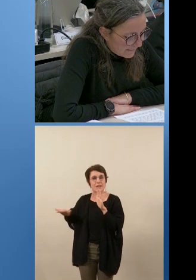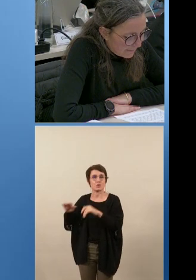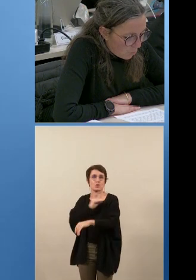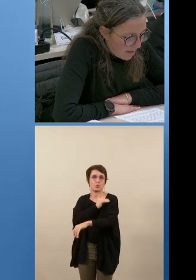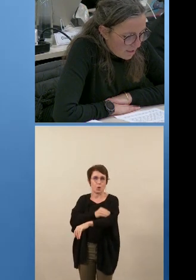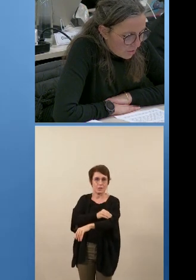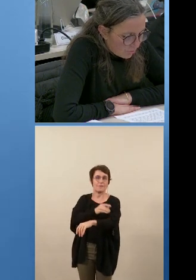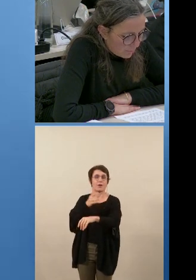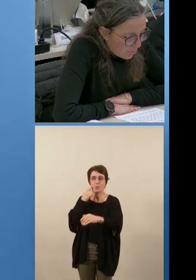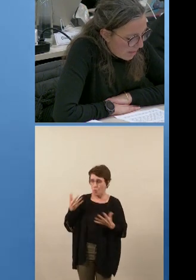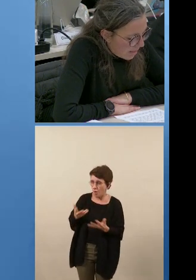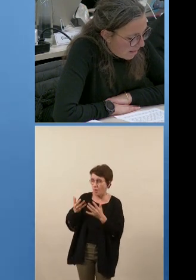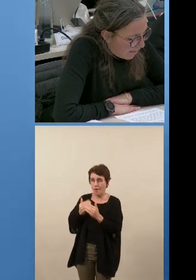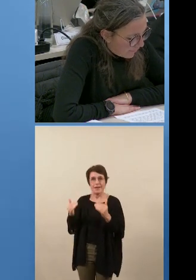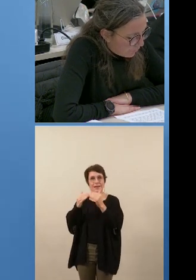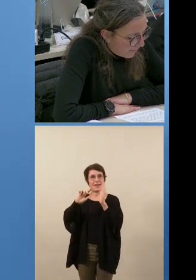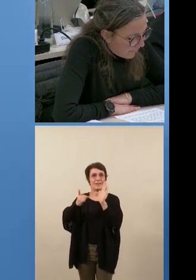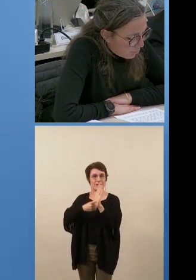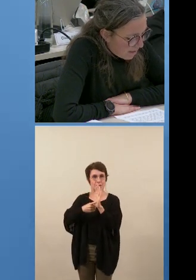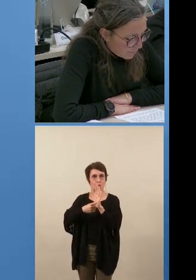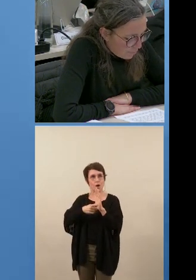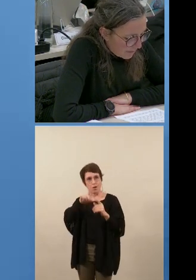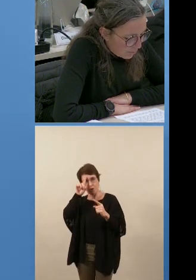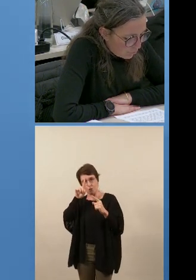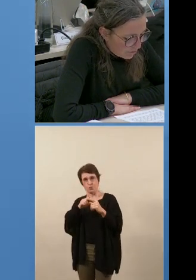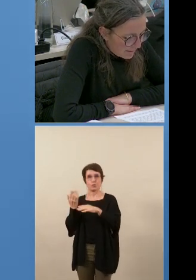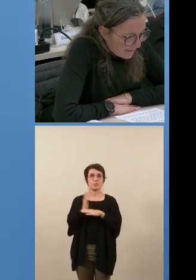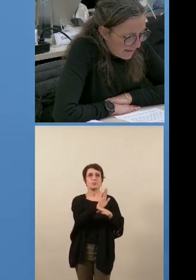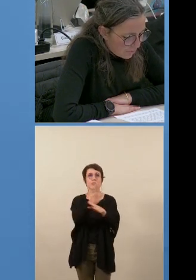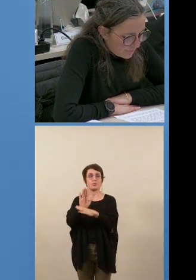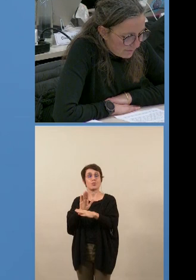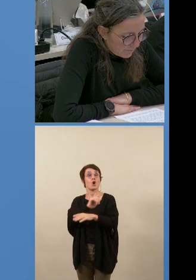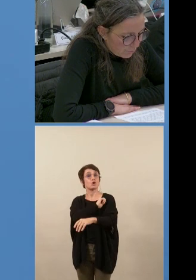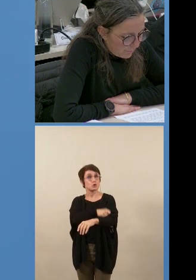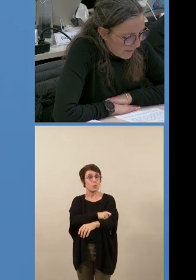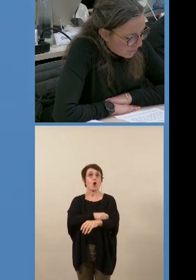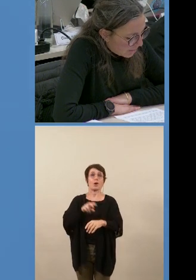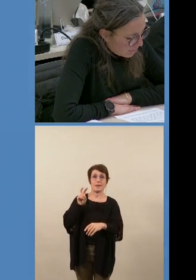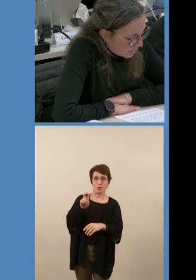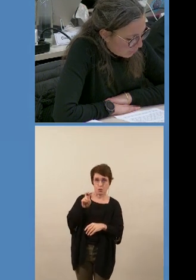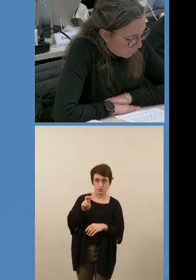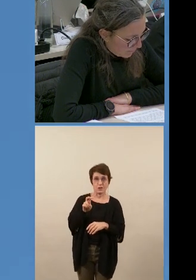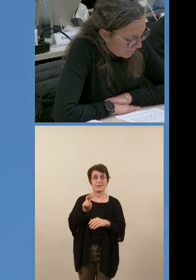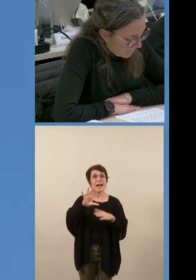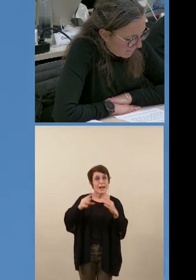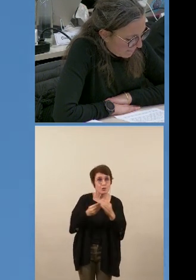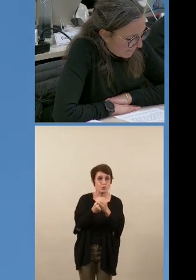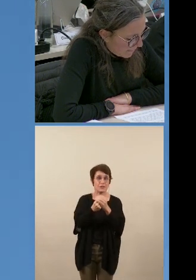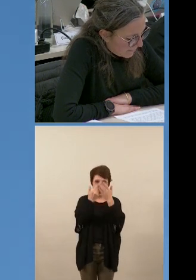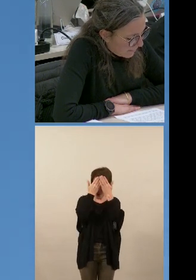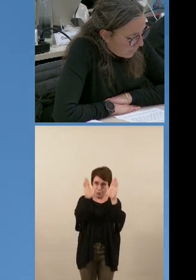d'égalité des droits se déploiera afin de faire valoir un sport écologiste inusif ouvert à chacun et